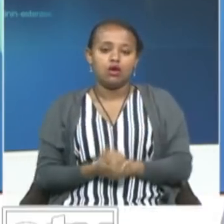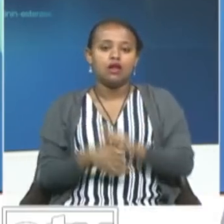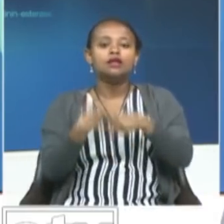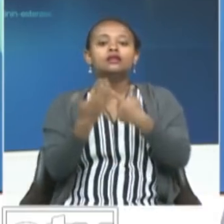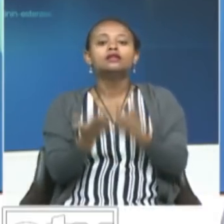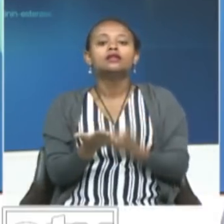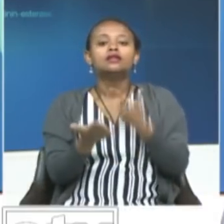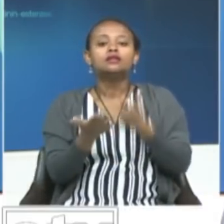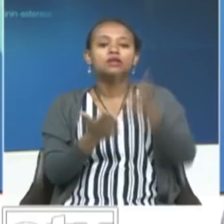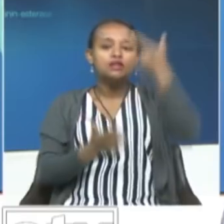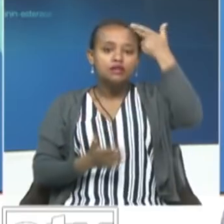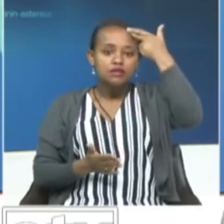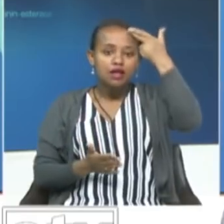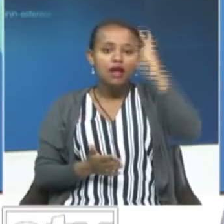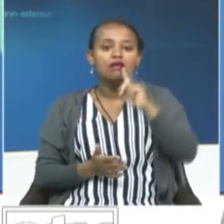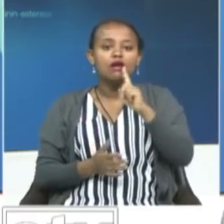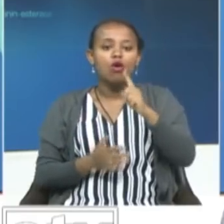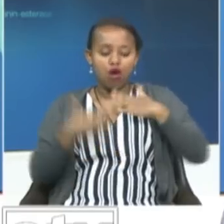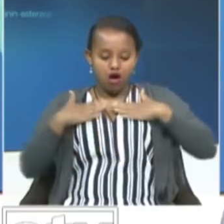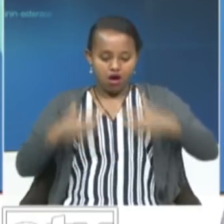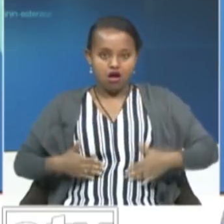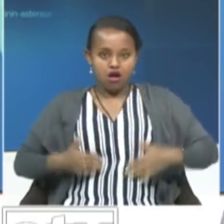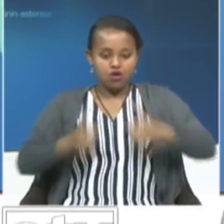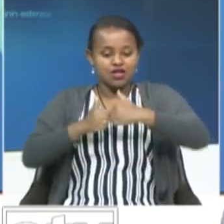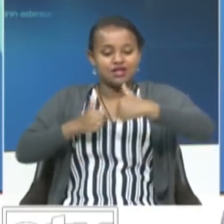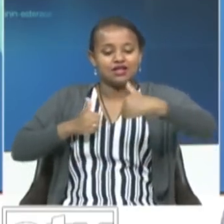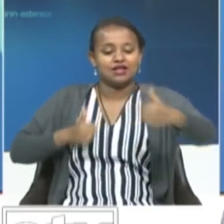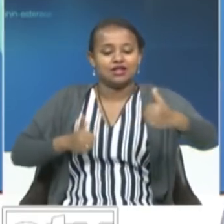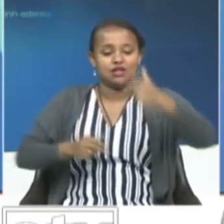ስለዚህ በዚህ ምክንያት ነው አካላዊ ርቀትን መጠበቅ